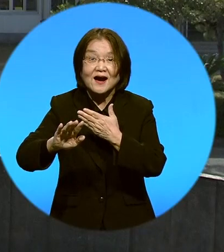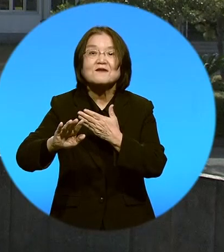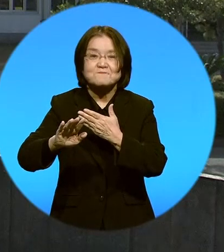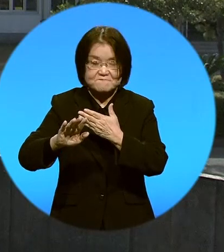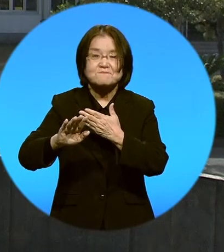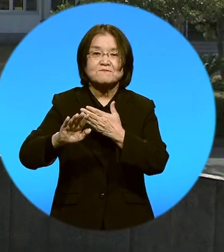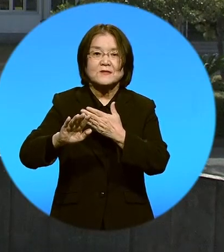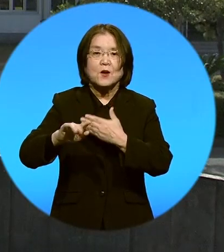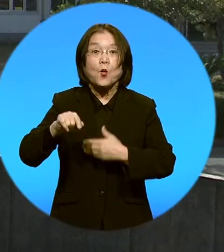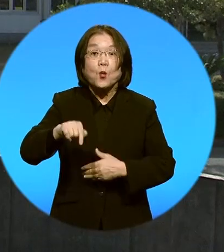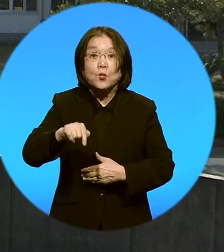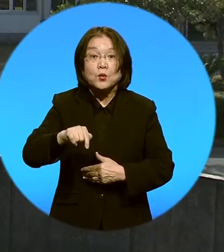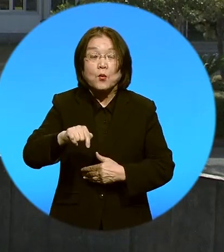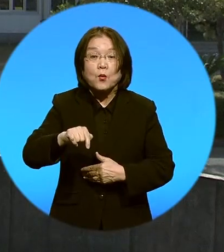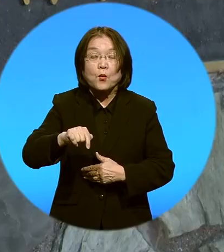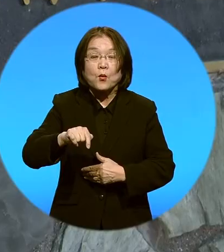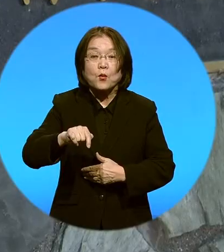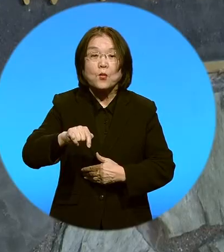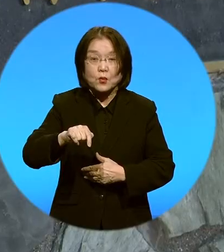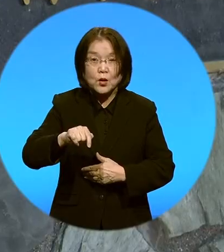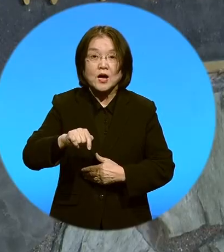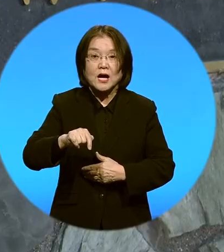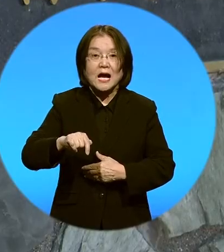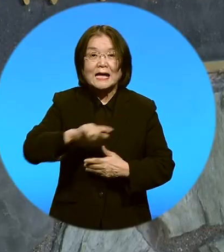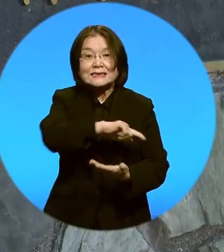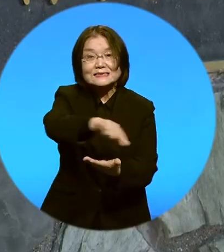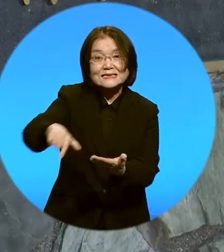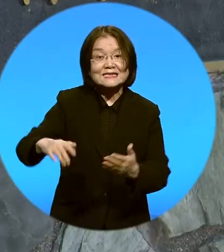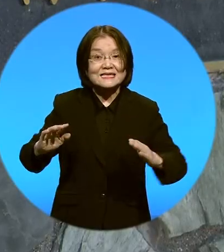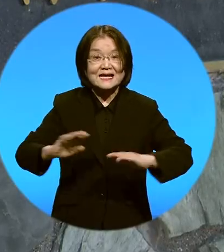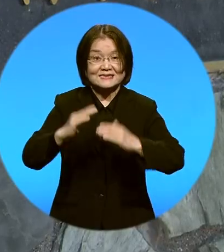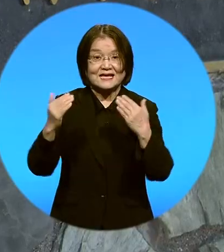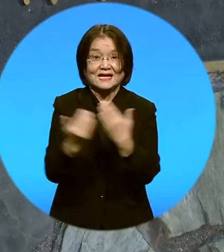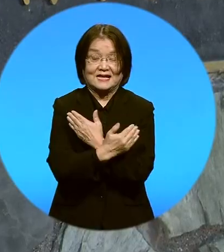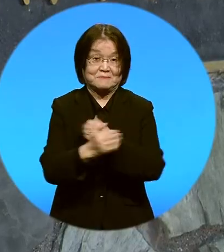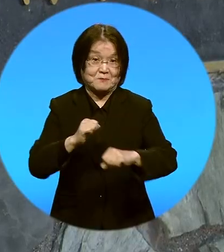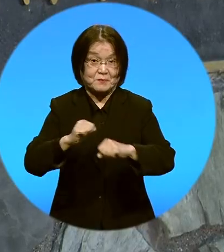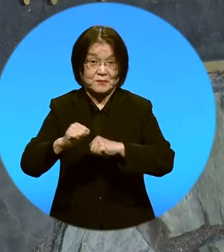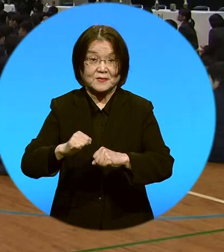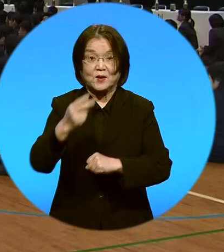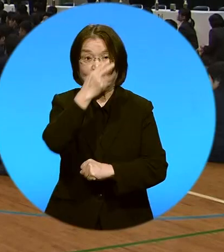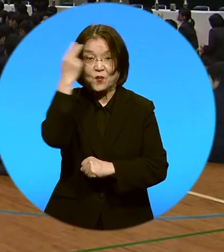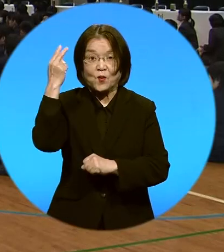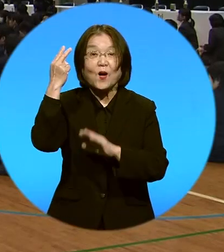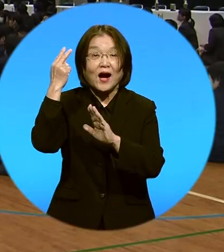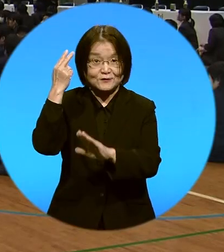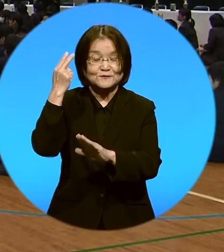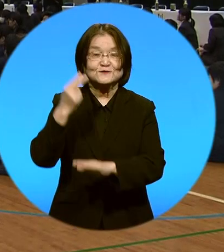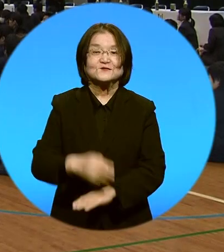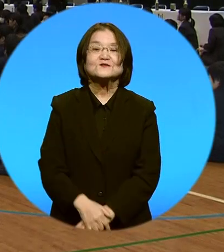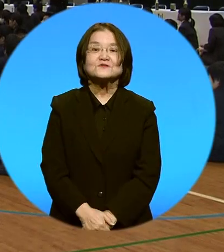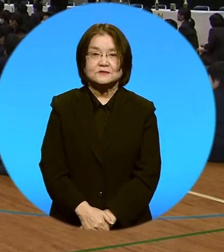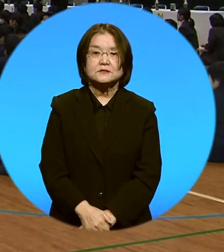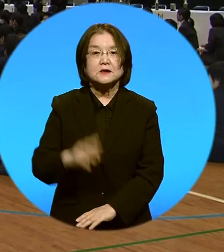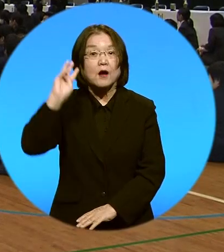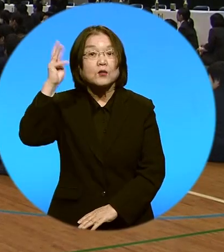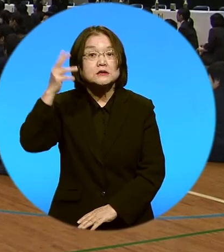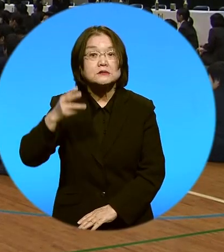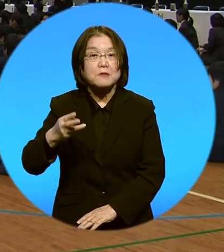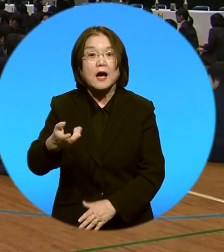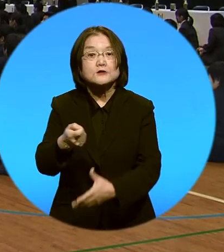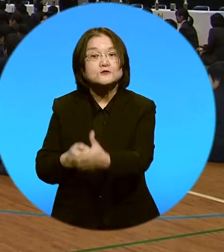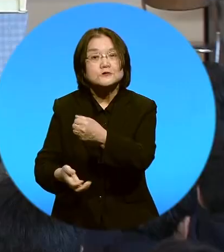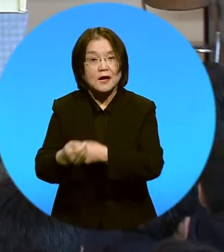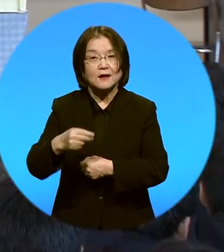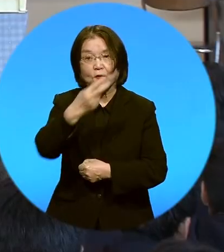さらにこのプロジェクト以外でも地域活性化に取り組んでいる高校があります。鹿児島水産高